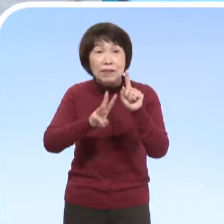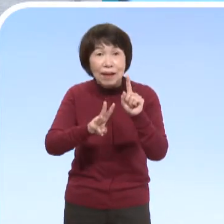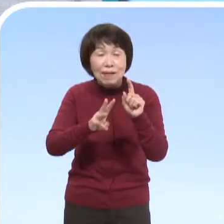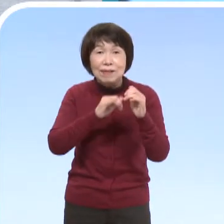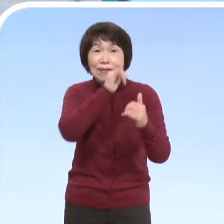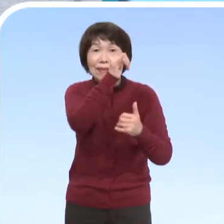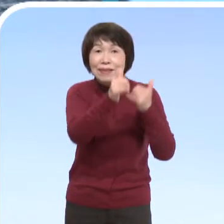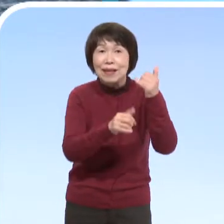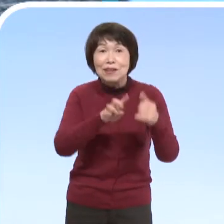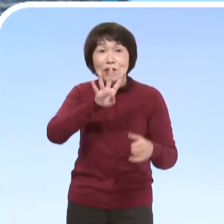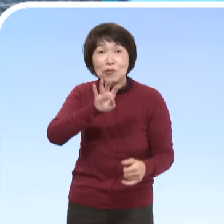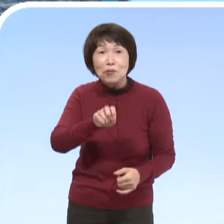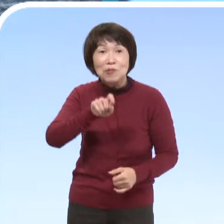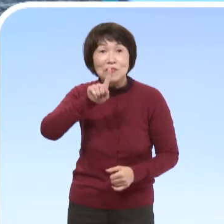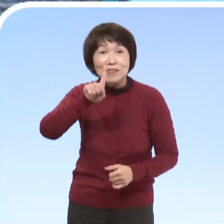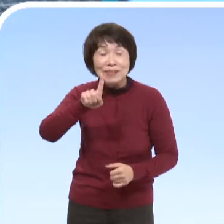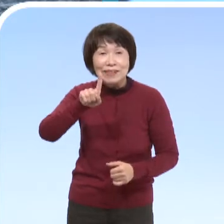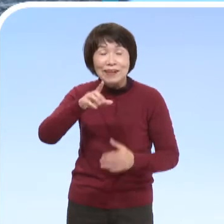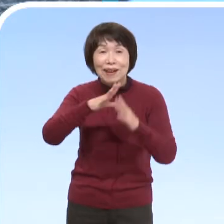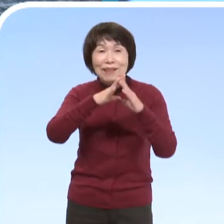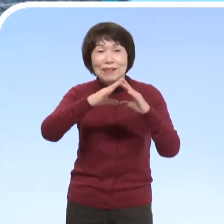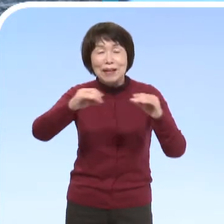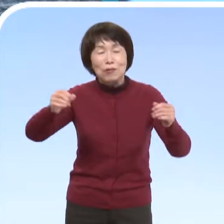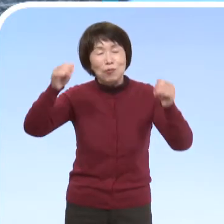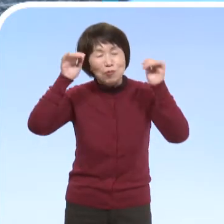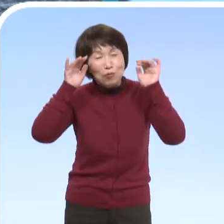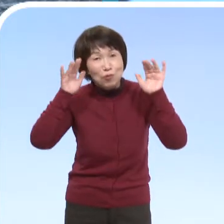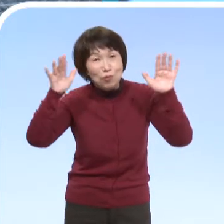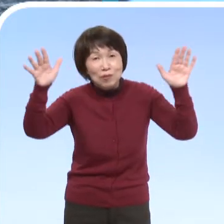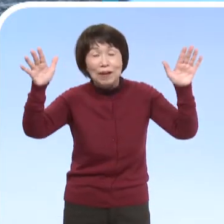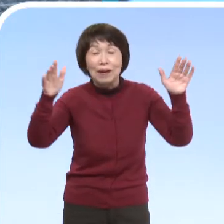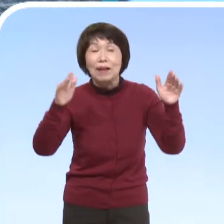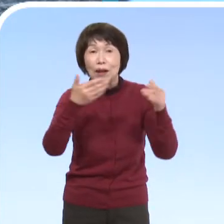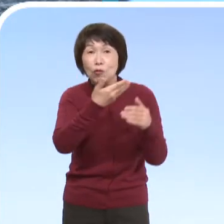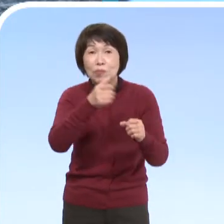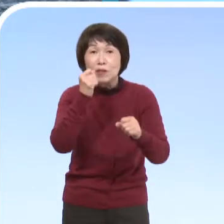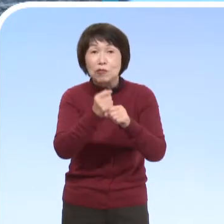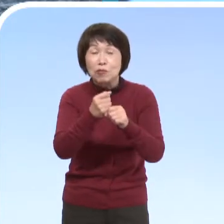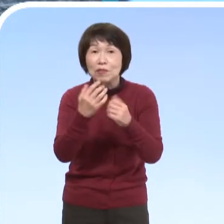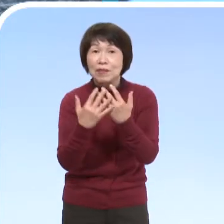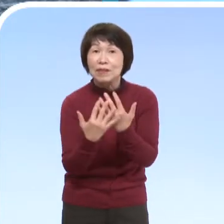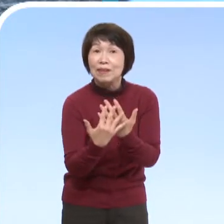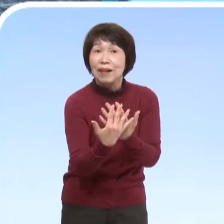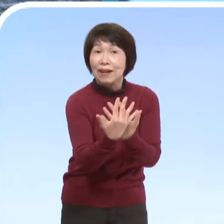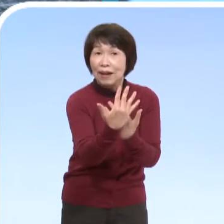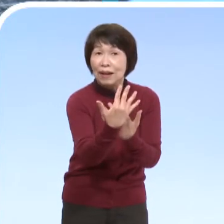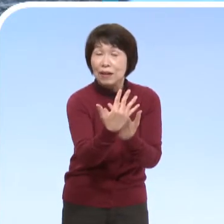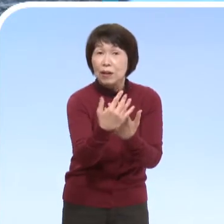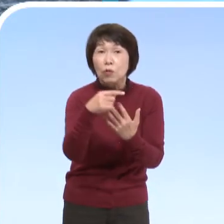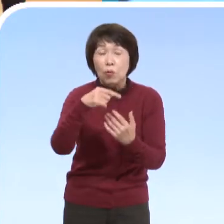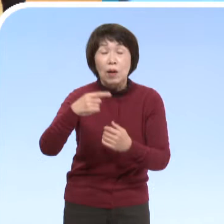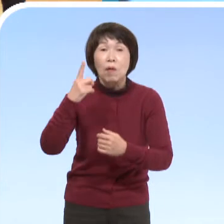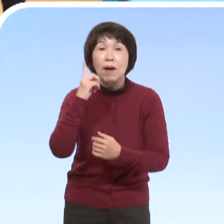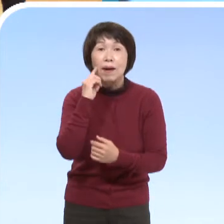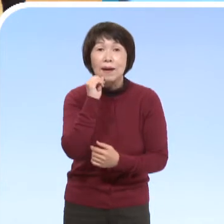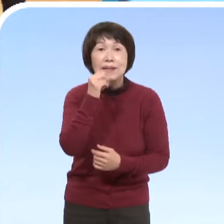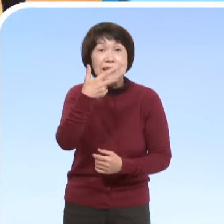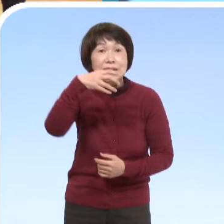回全国豊かな海づくり大会兵庫大会三毛作り兵庫を明石市で開催します